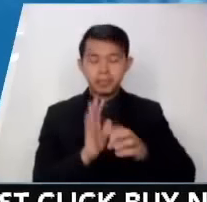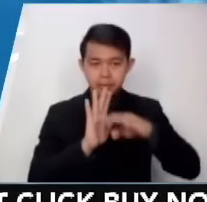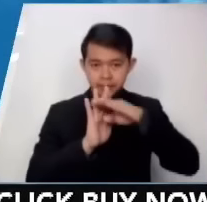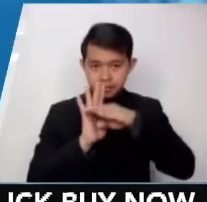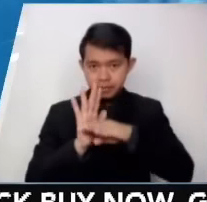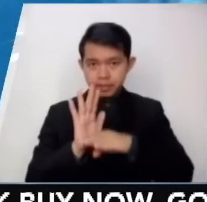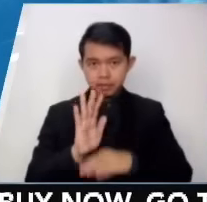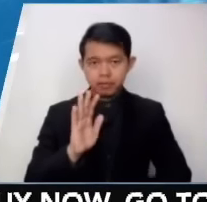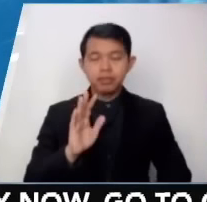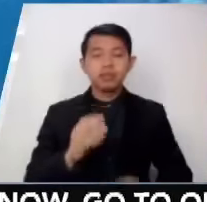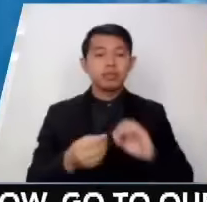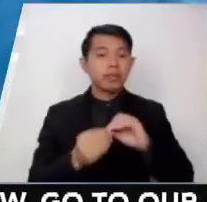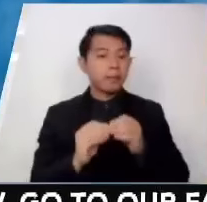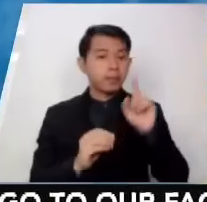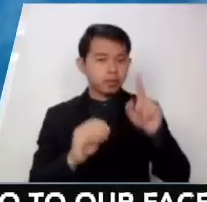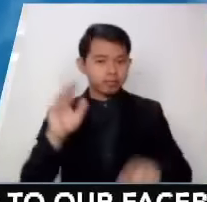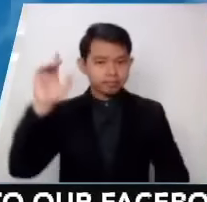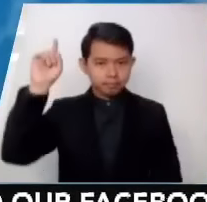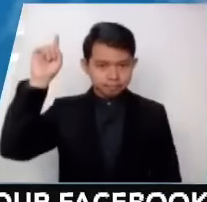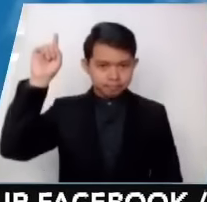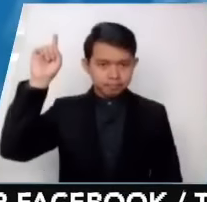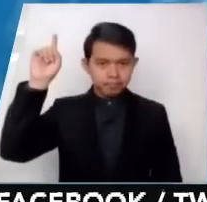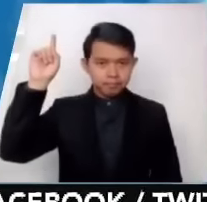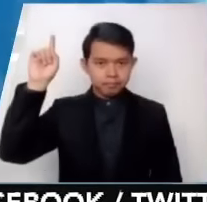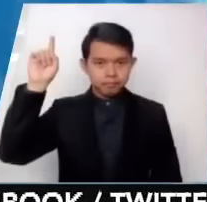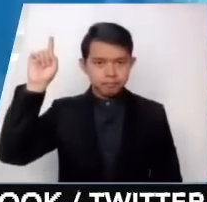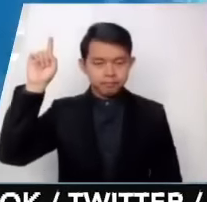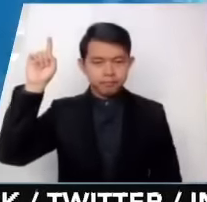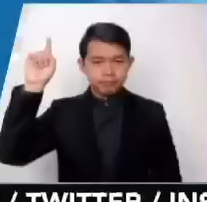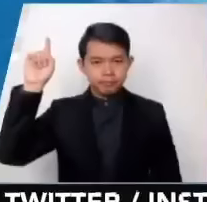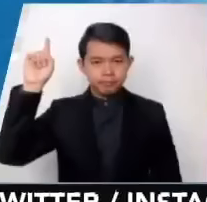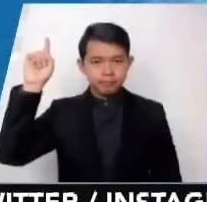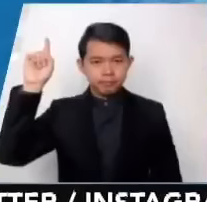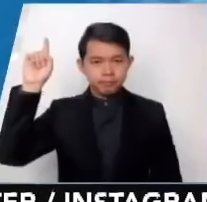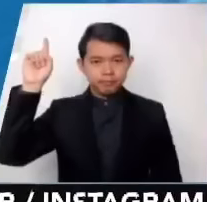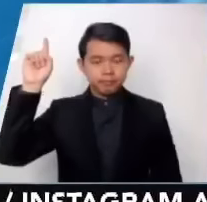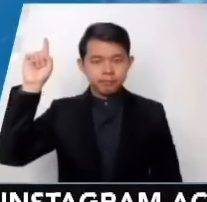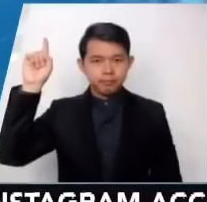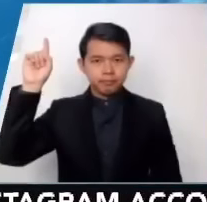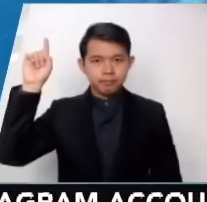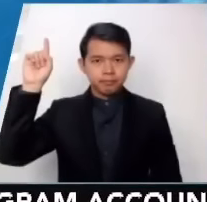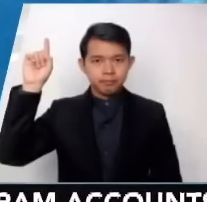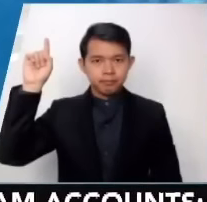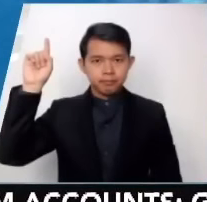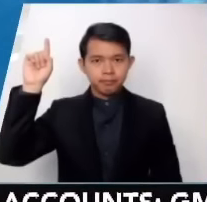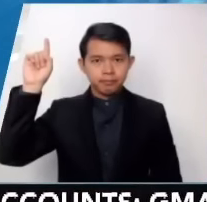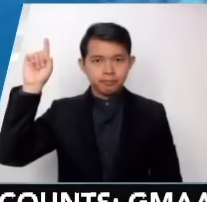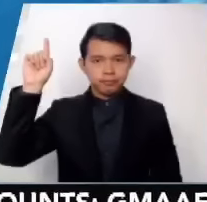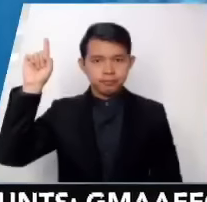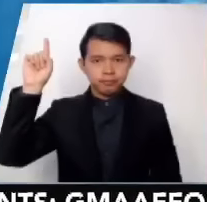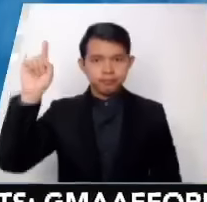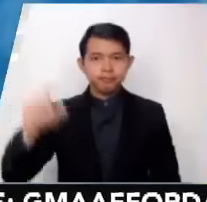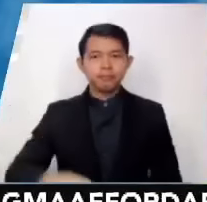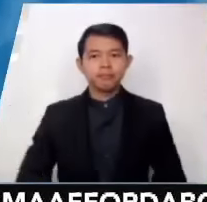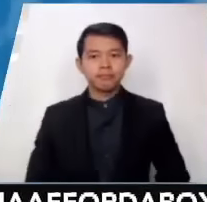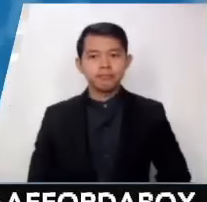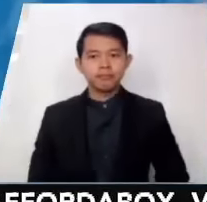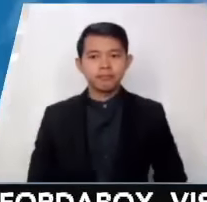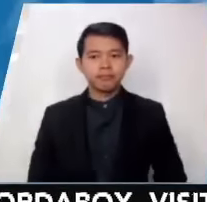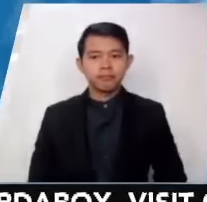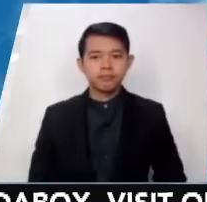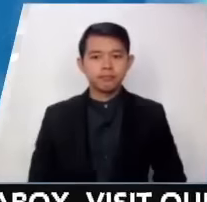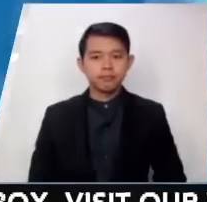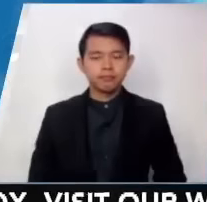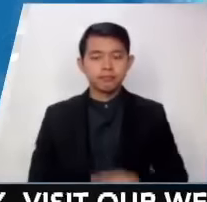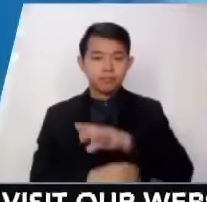Camarines Sur, buong Albay, Sorsogon, Catanduanes, at northern portion ng Masbate, kasama na po ang mga isla